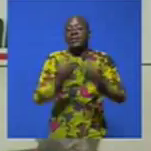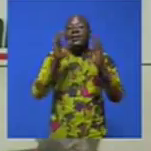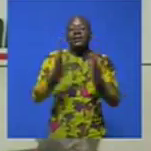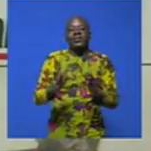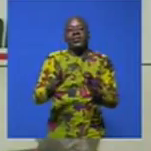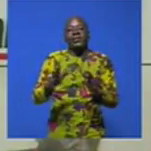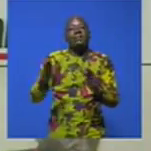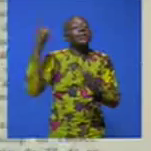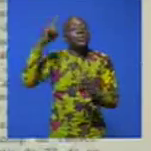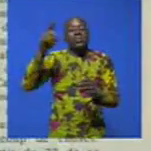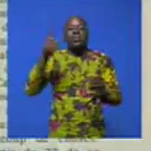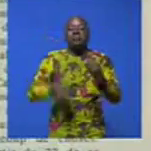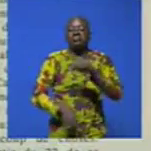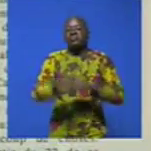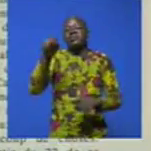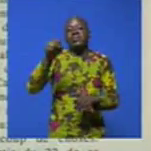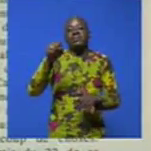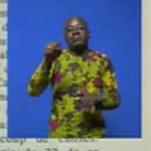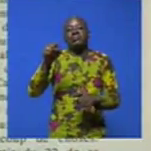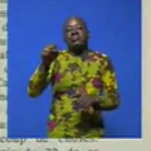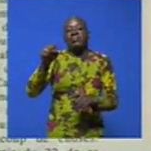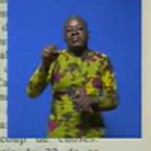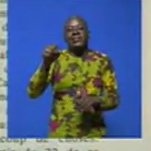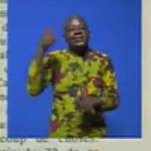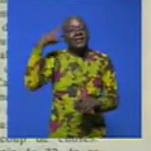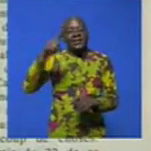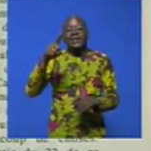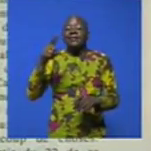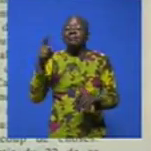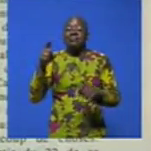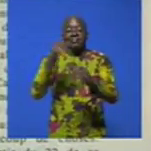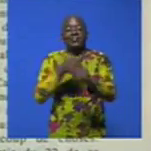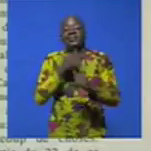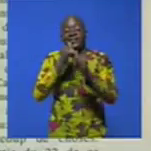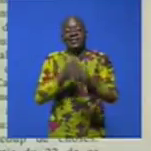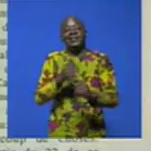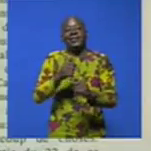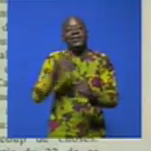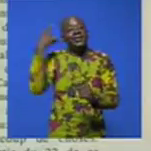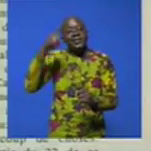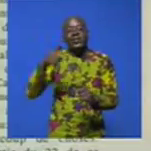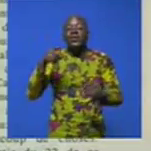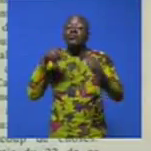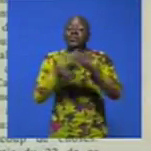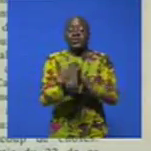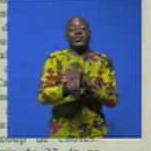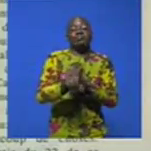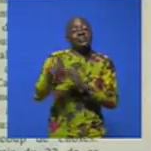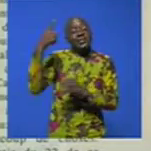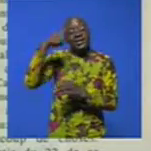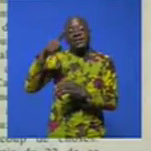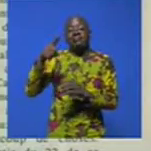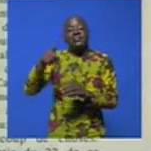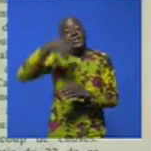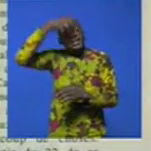international les coups de sabots des étals au dr août il la craignait des lions du cameroun le